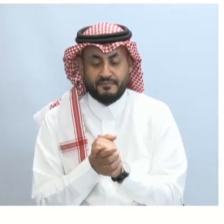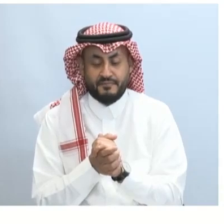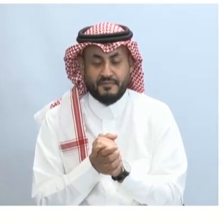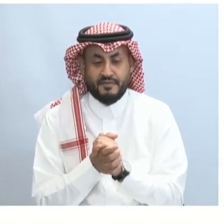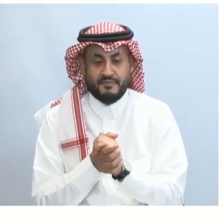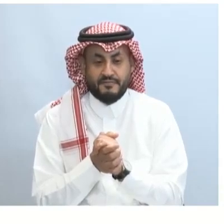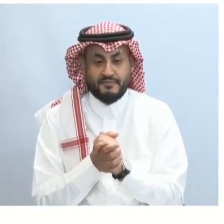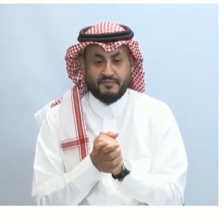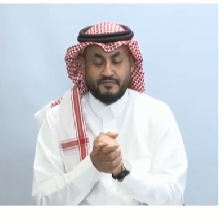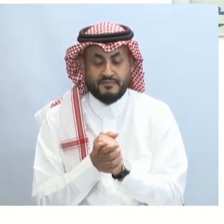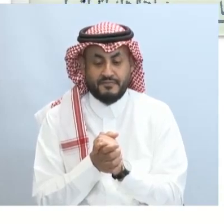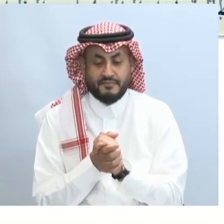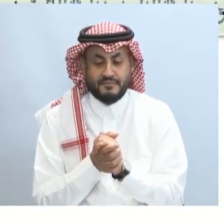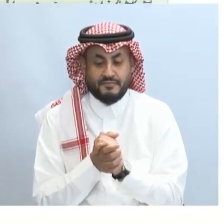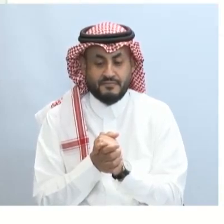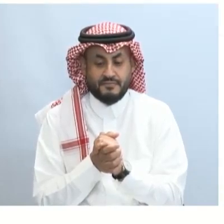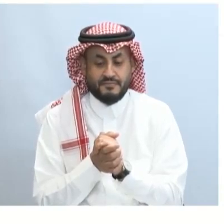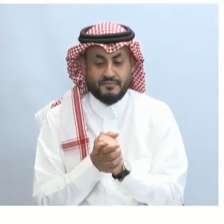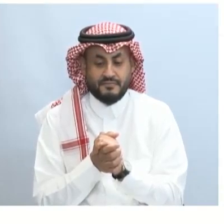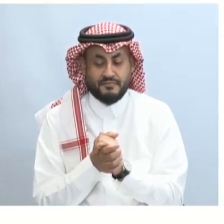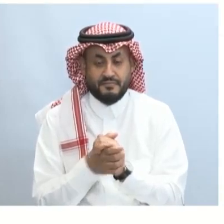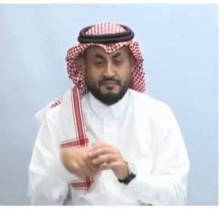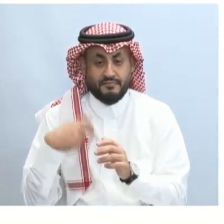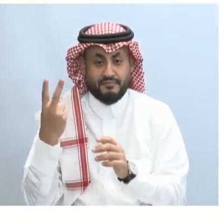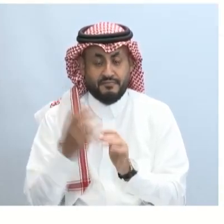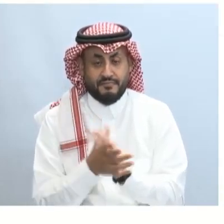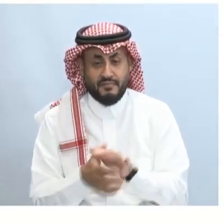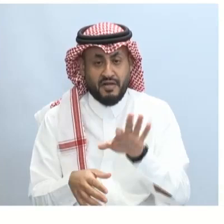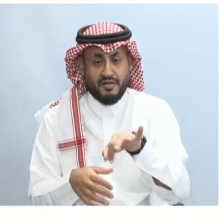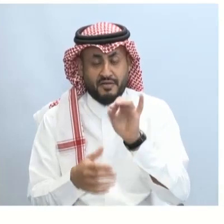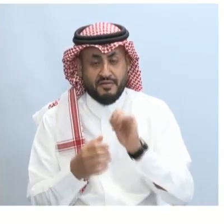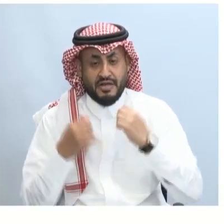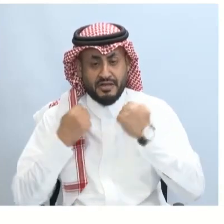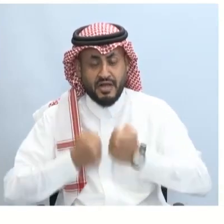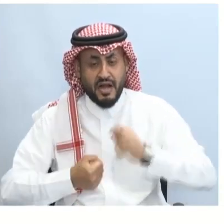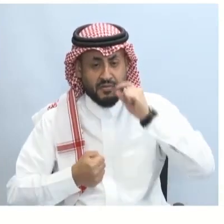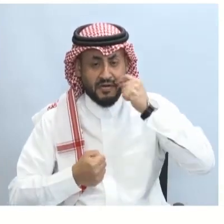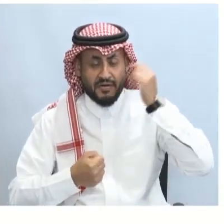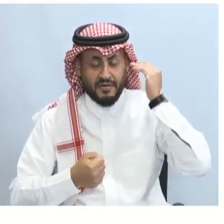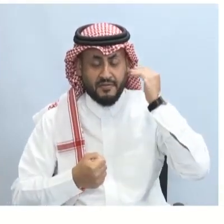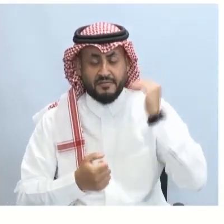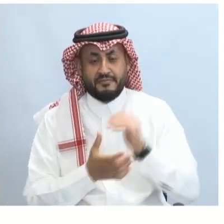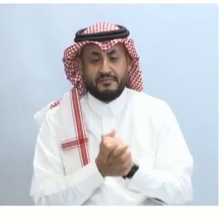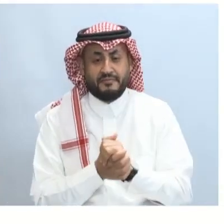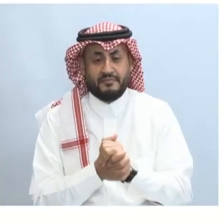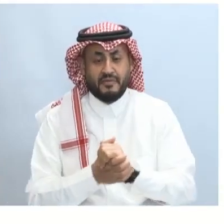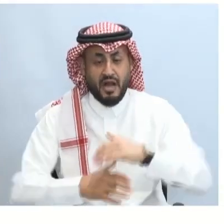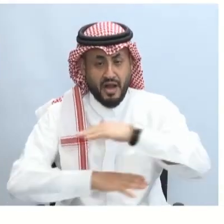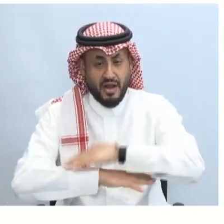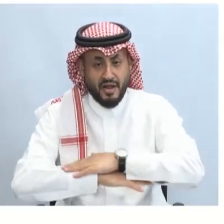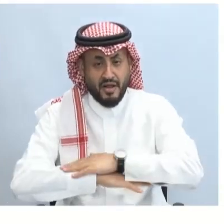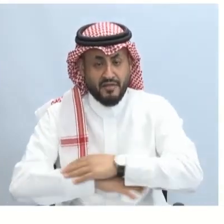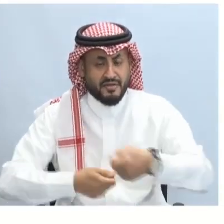قليل باذن الله تعالى ثانيا ان يستخرج الطالب او الطالبه اداب التعامل